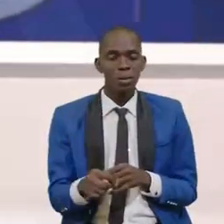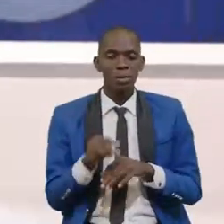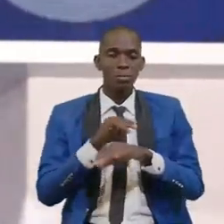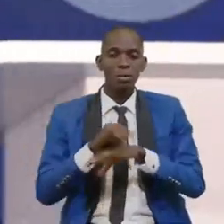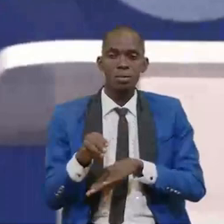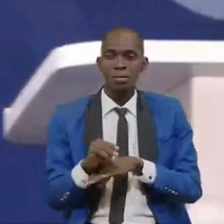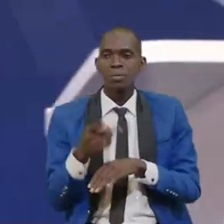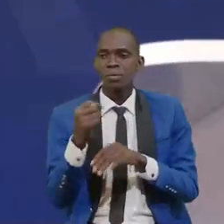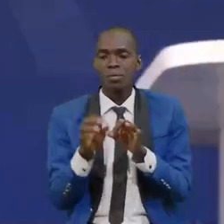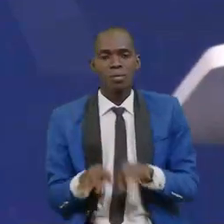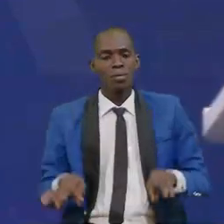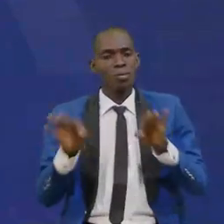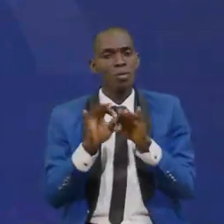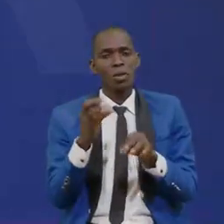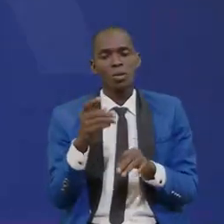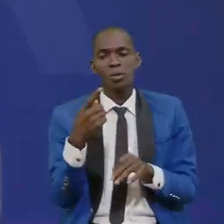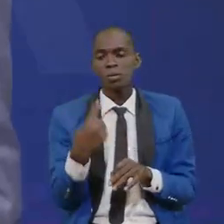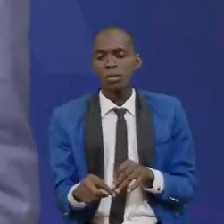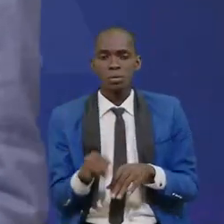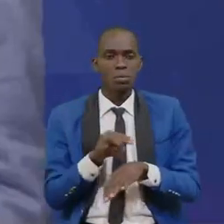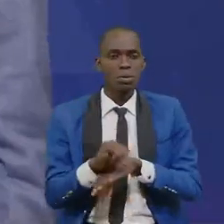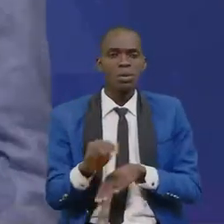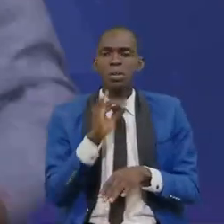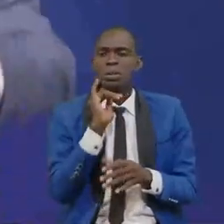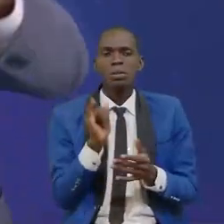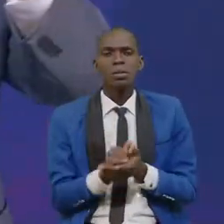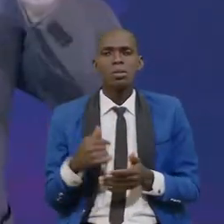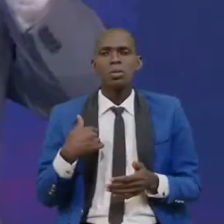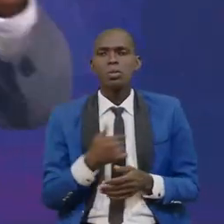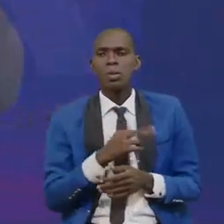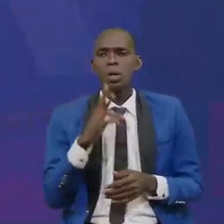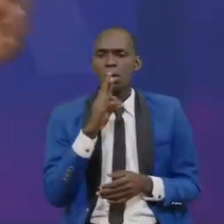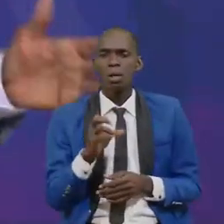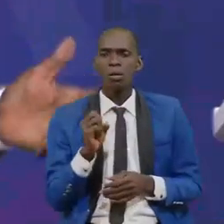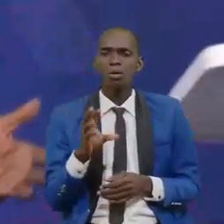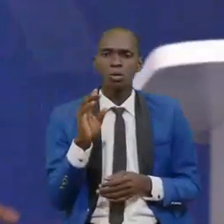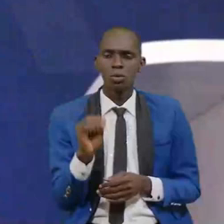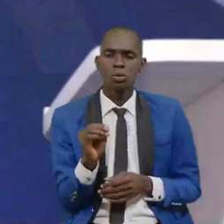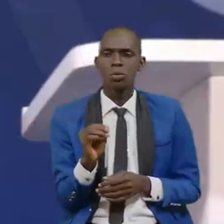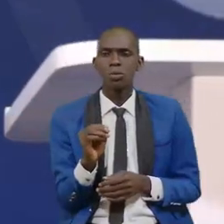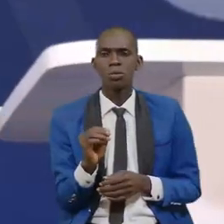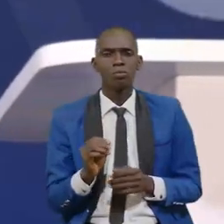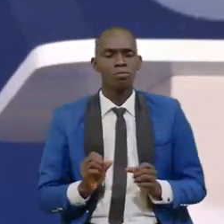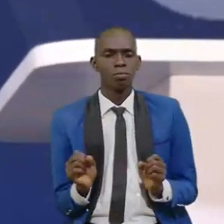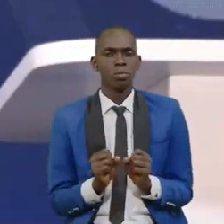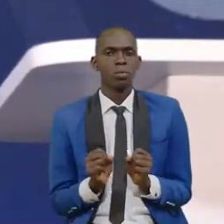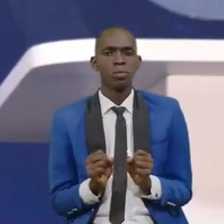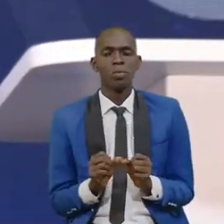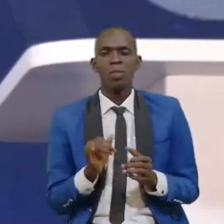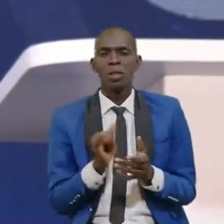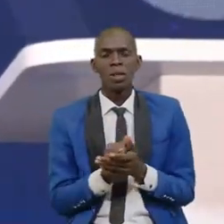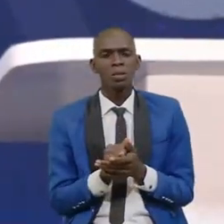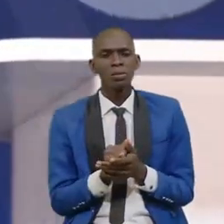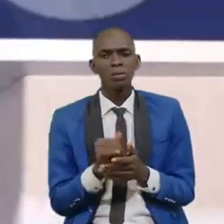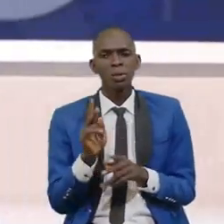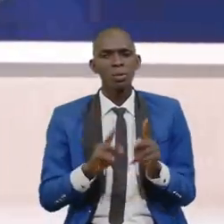L'objectif du ministère, les essentiels du ministère, c'est que nous puissions enseigner, que nous prêchions pour que ceux qui nous